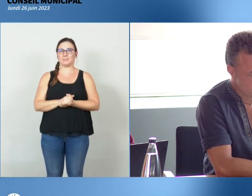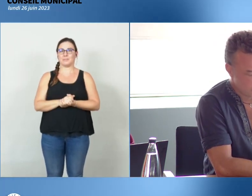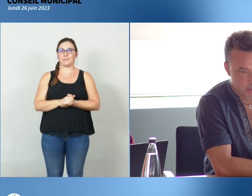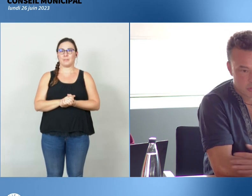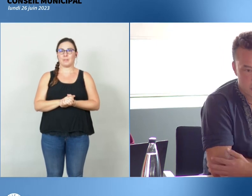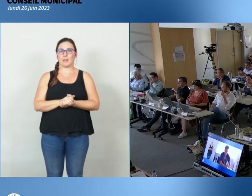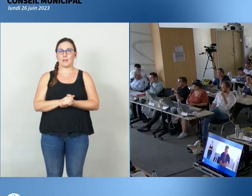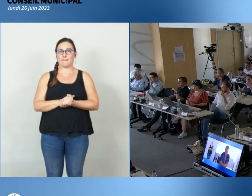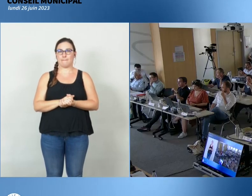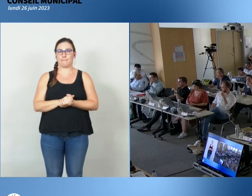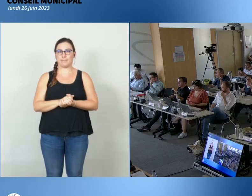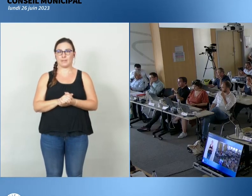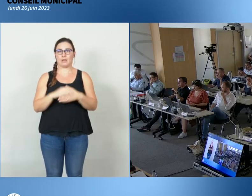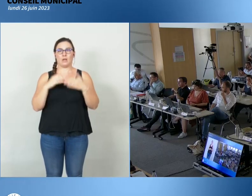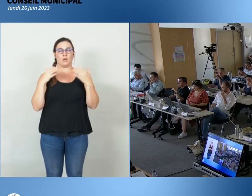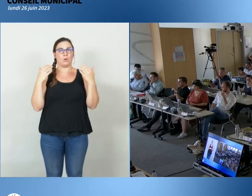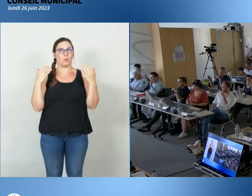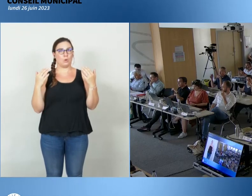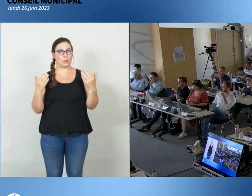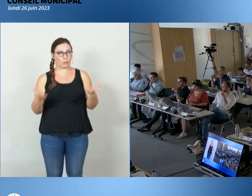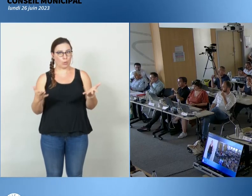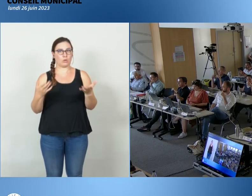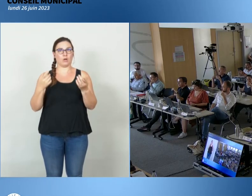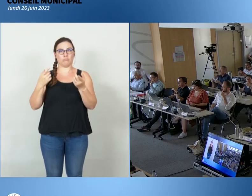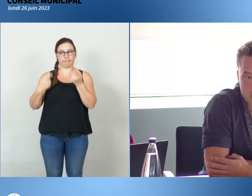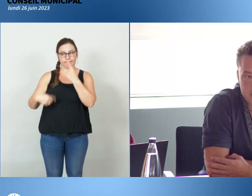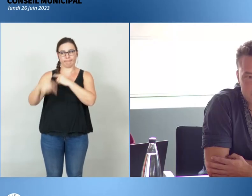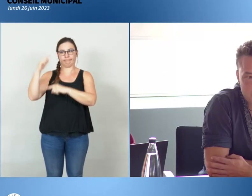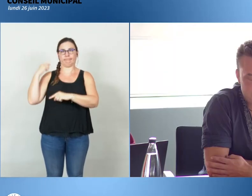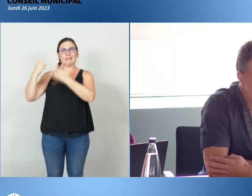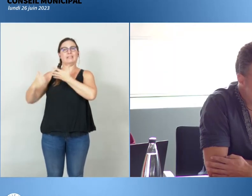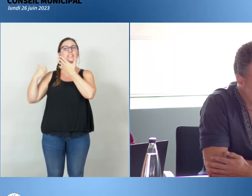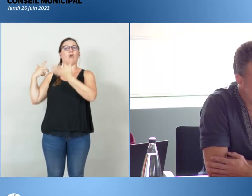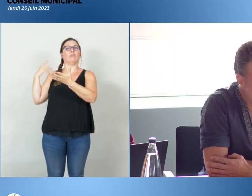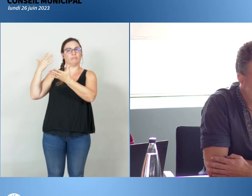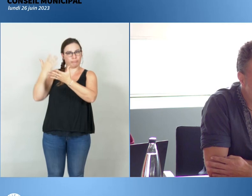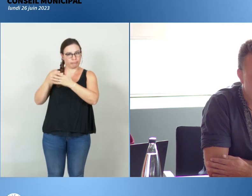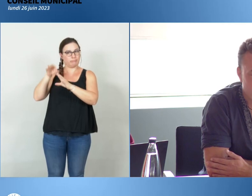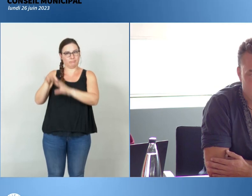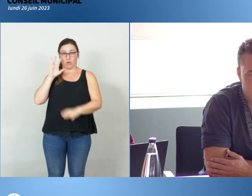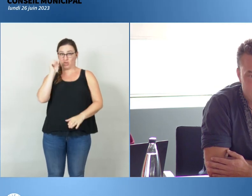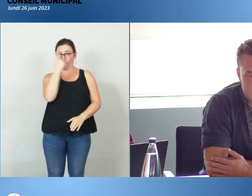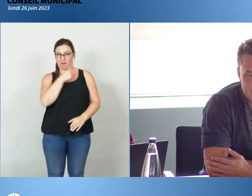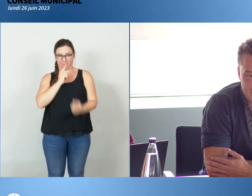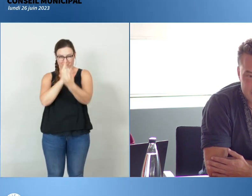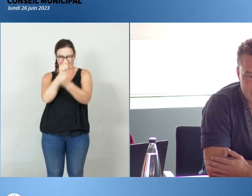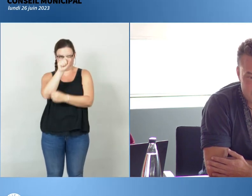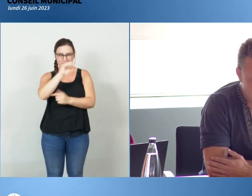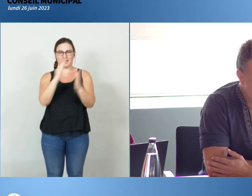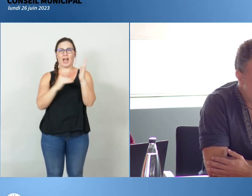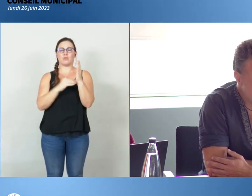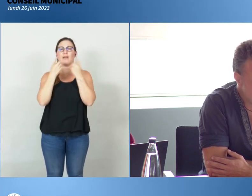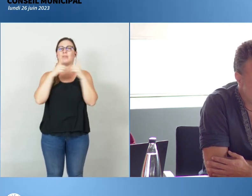donc dans le précédent mandat la toile la démocratie locale que j'aperçois en face de moi avait